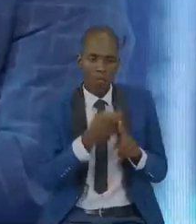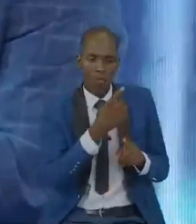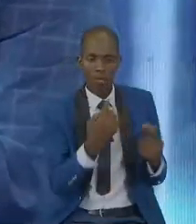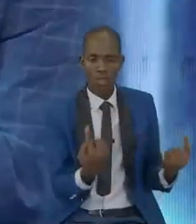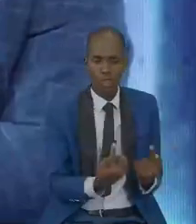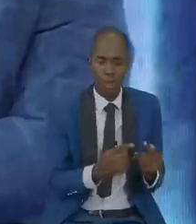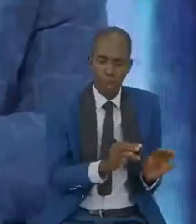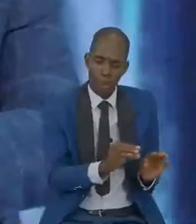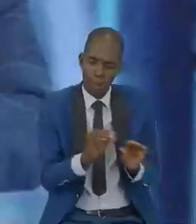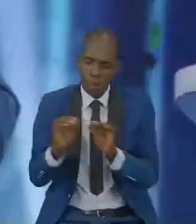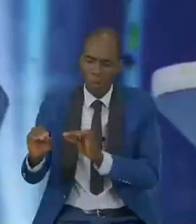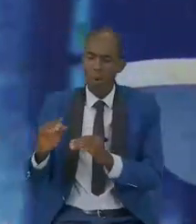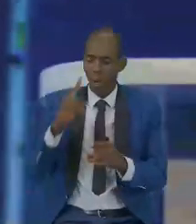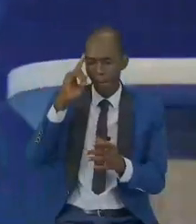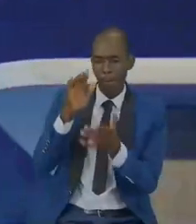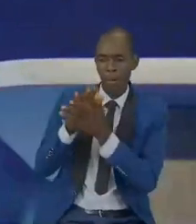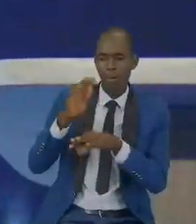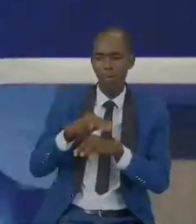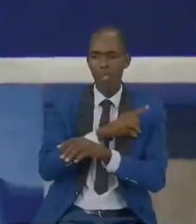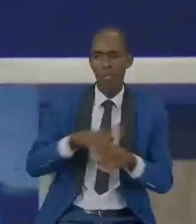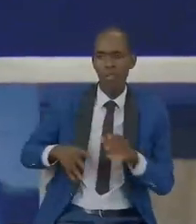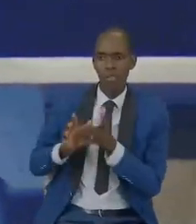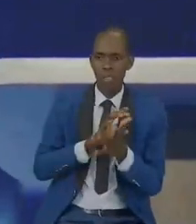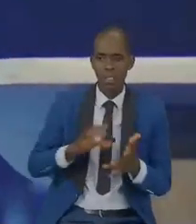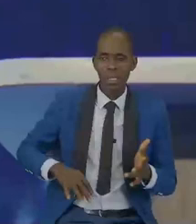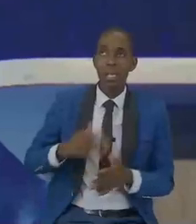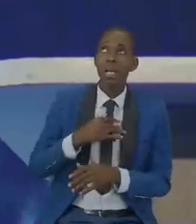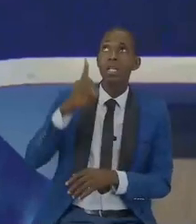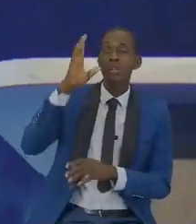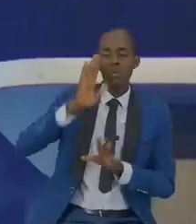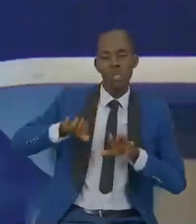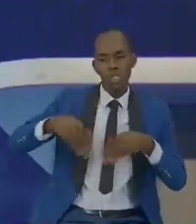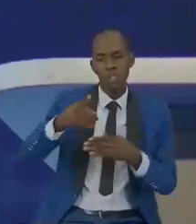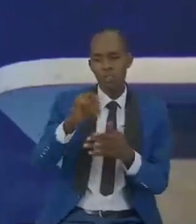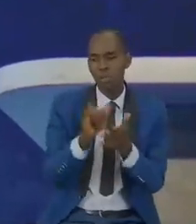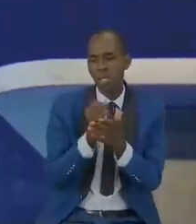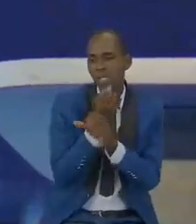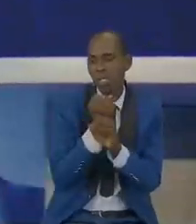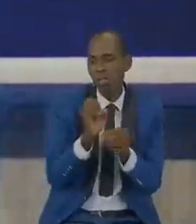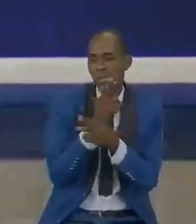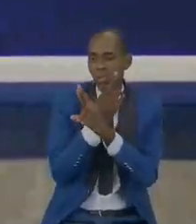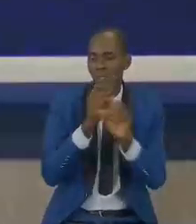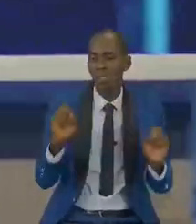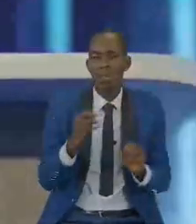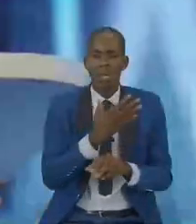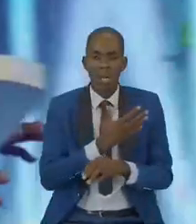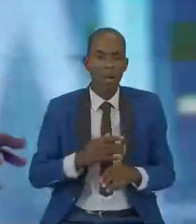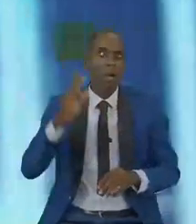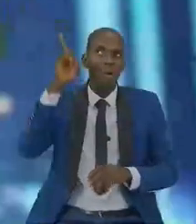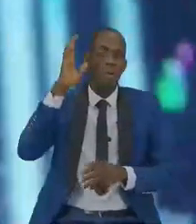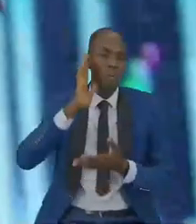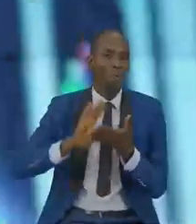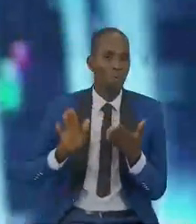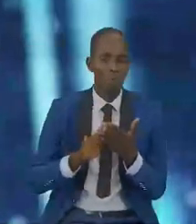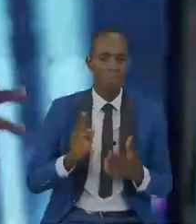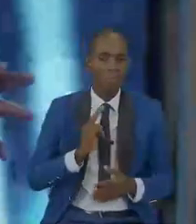nous devons nous lever, nous détourner de nos péchés, croire au Seigneur Jésus-Christ et il nous donnera le salut,